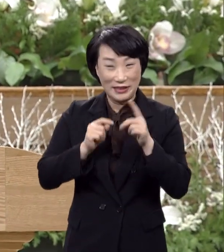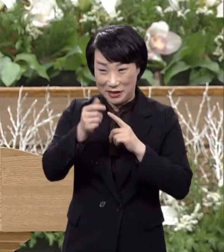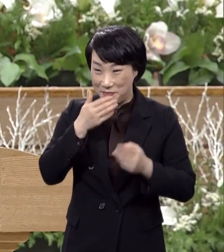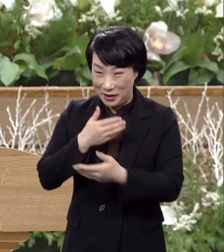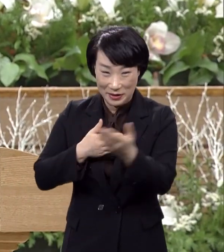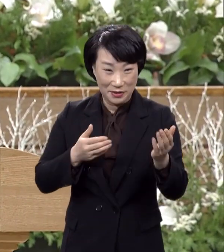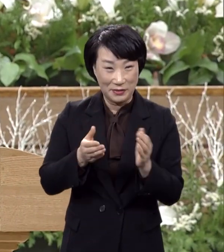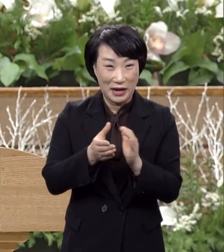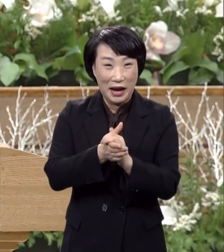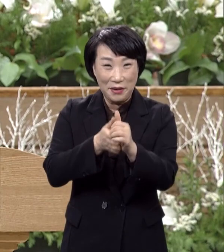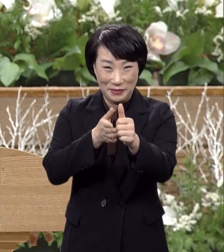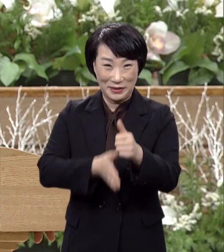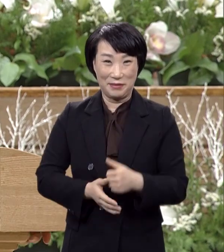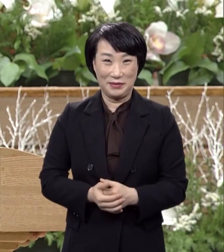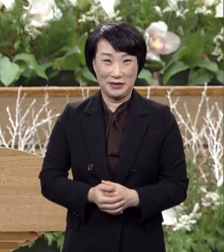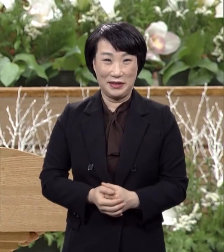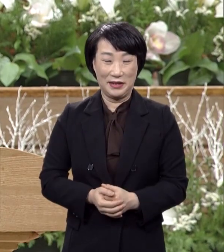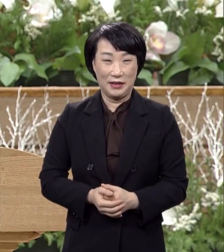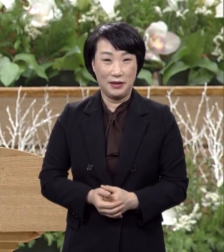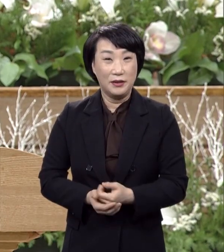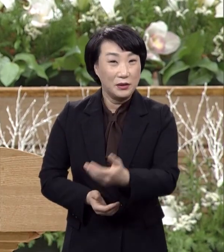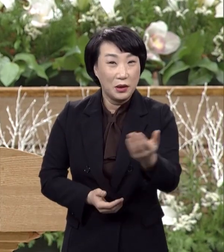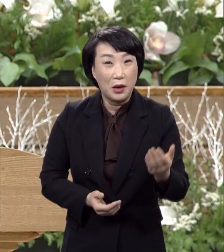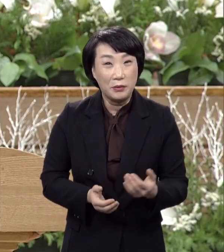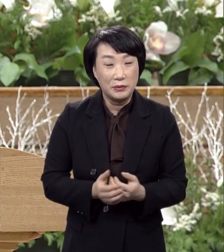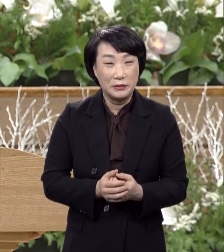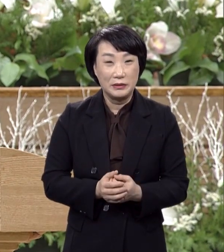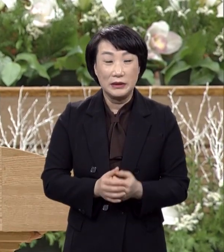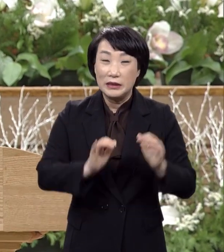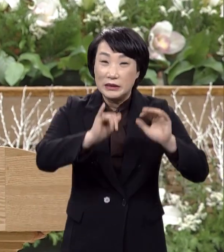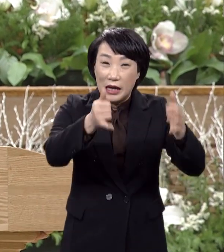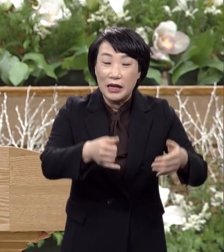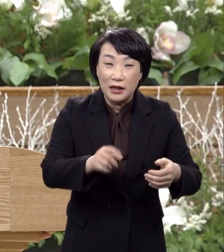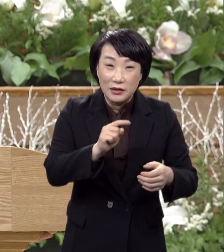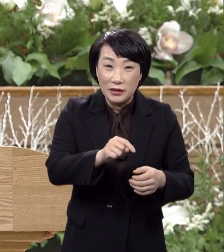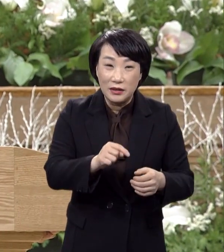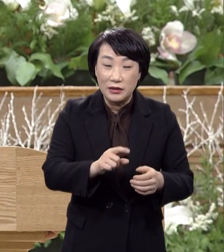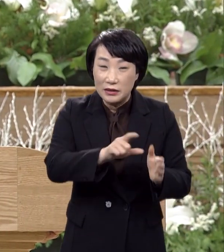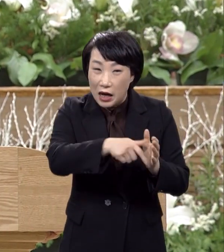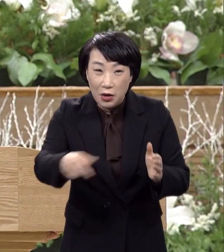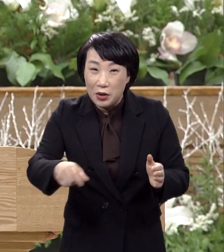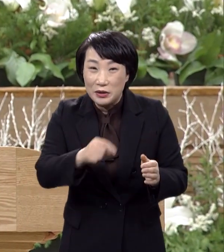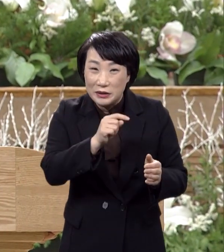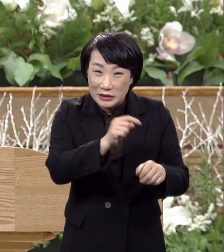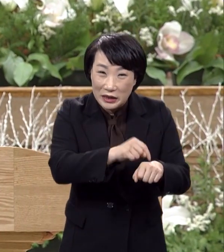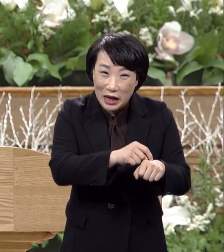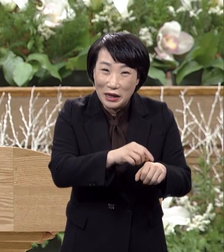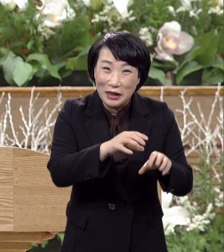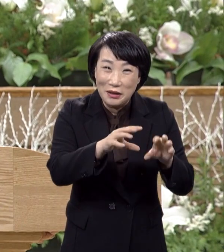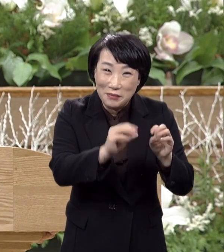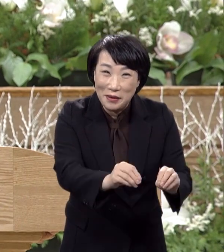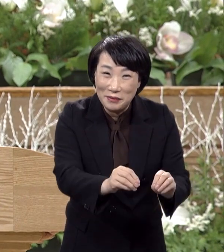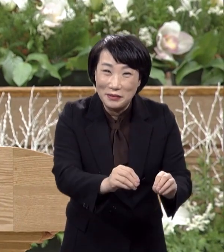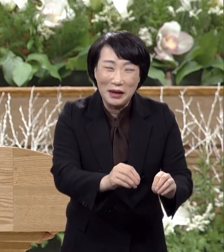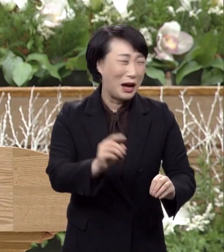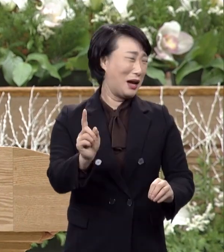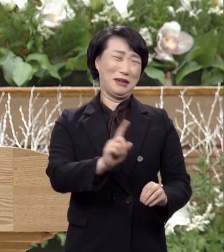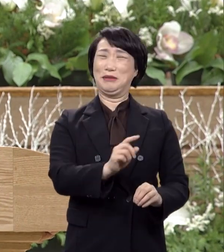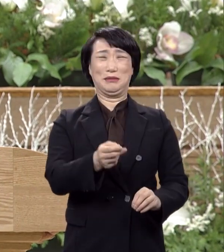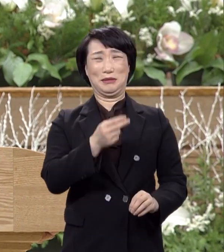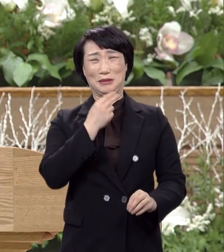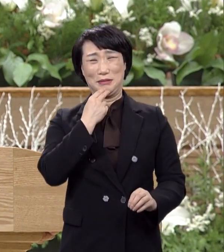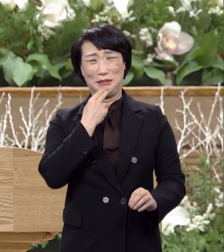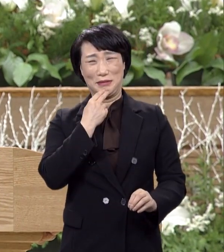이해되시면 아멘 합시다. 여러분, 이 세상은 세월을 붙들어 둘 수 있는 아무것도